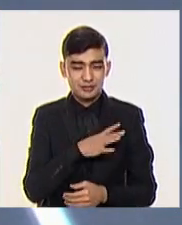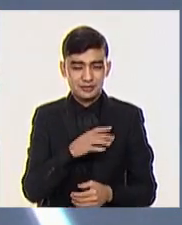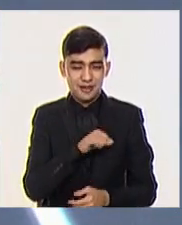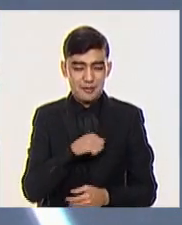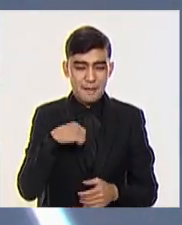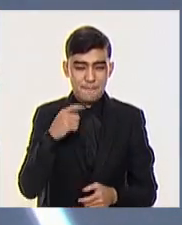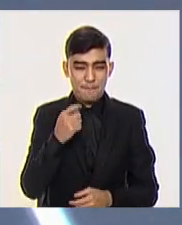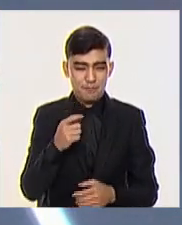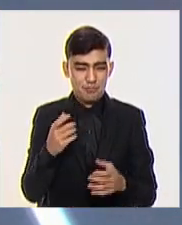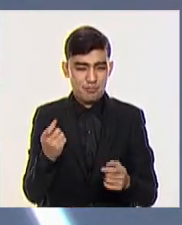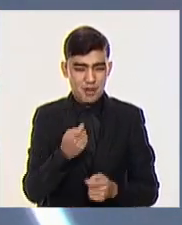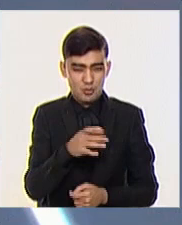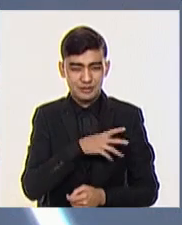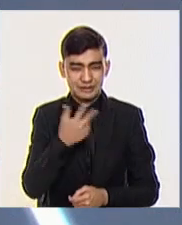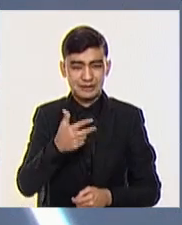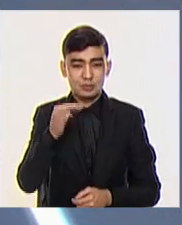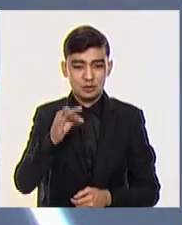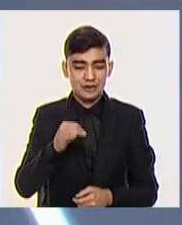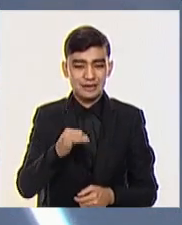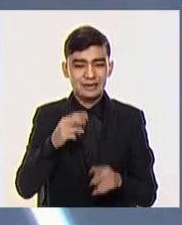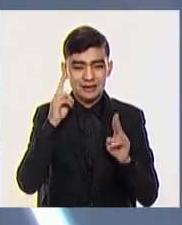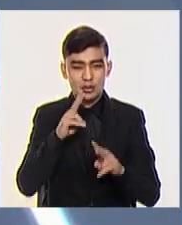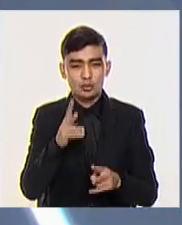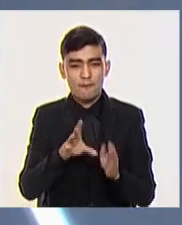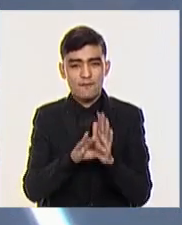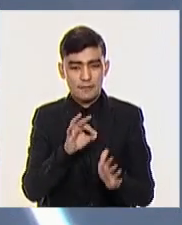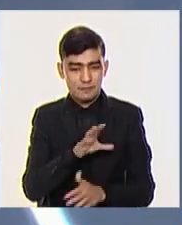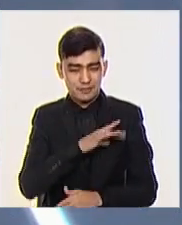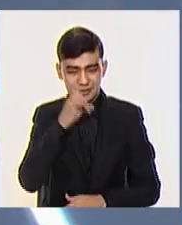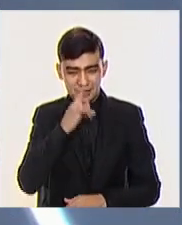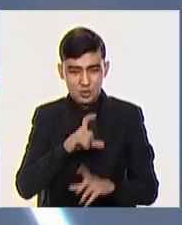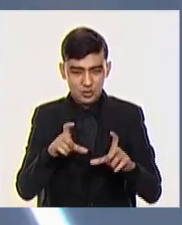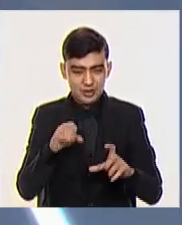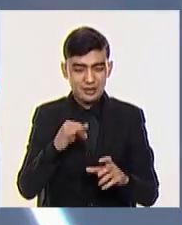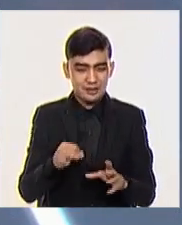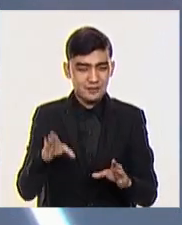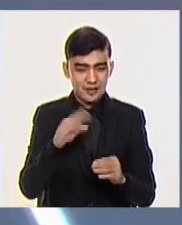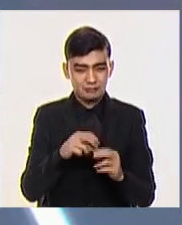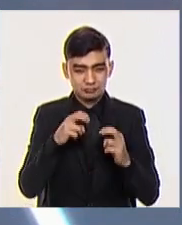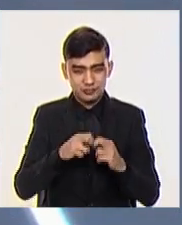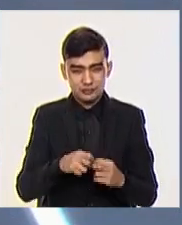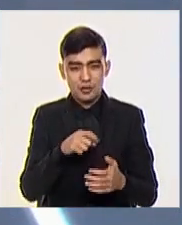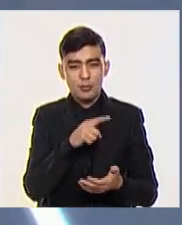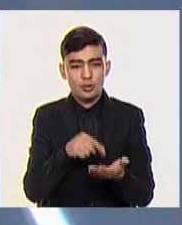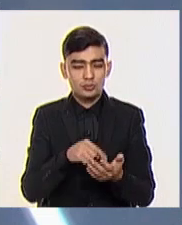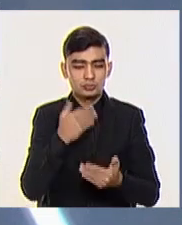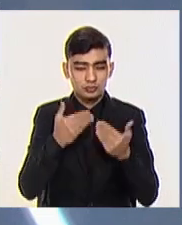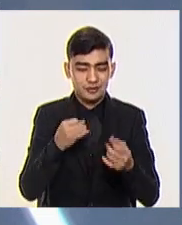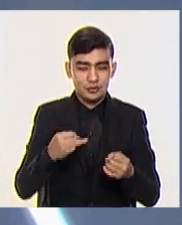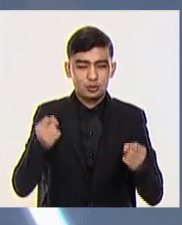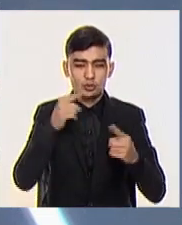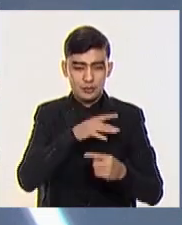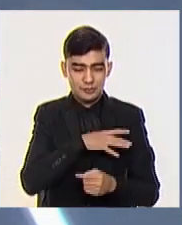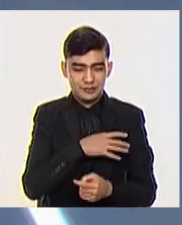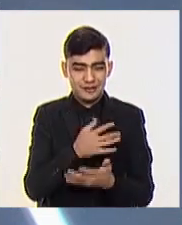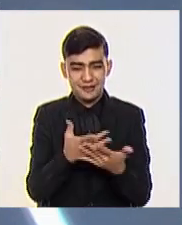процентов оказываются даже не знают кого выбирали казахстанцы наши корреспонденты провели опрос и выяснилось что некоторые граждане